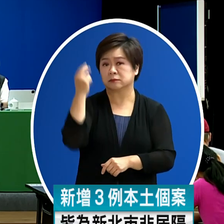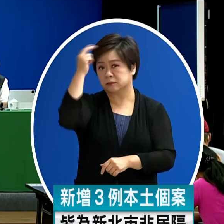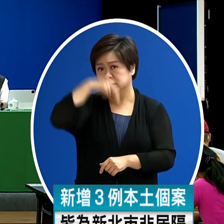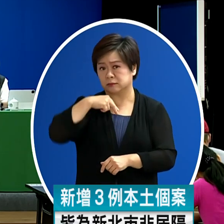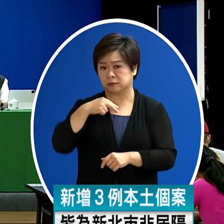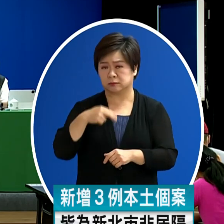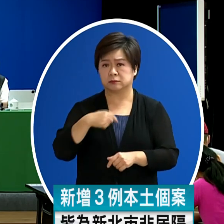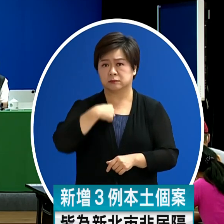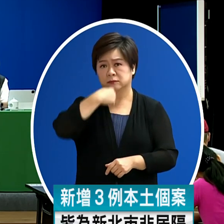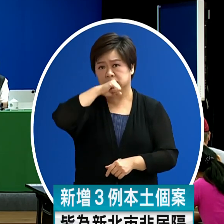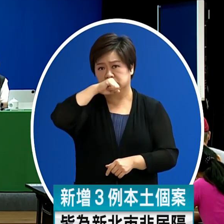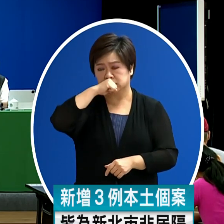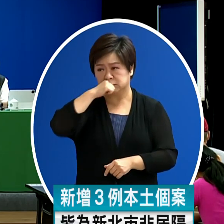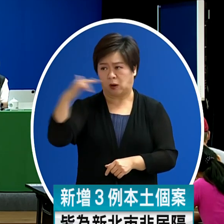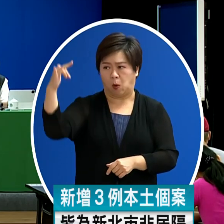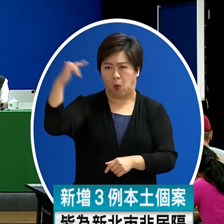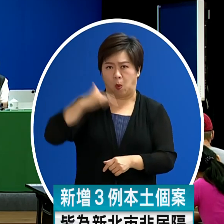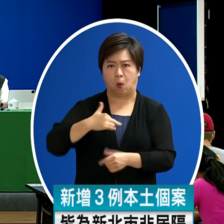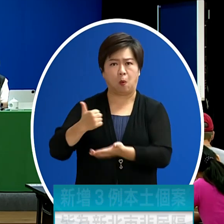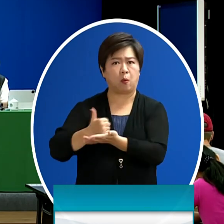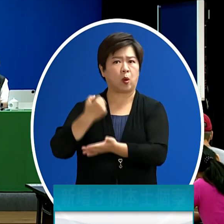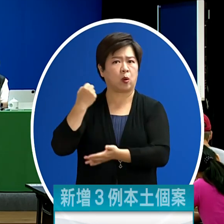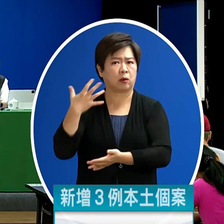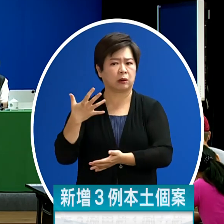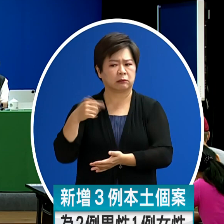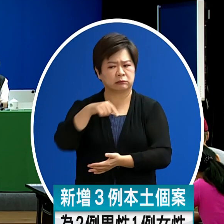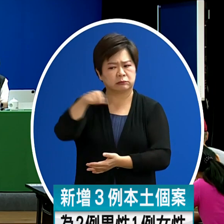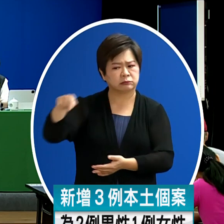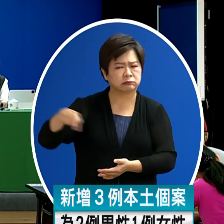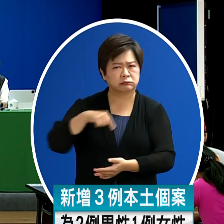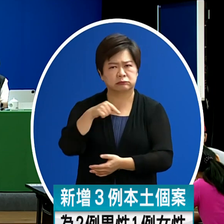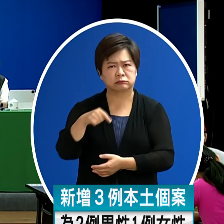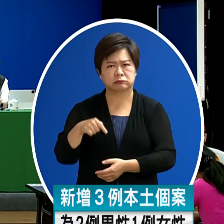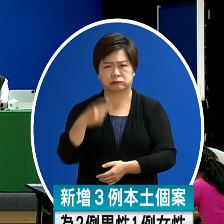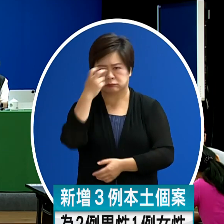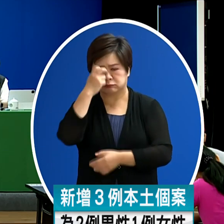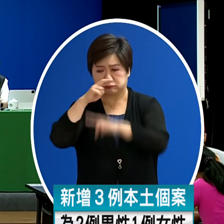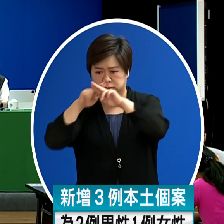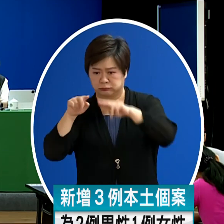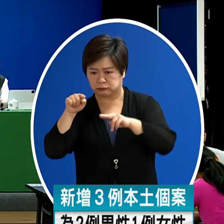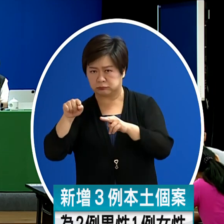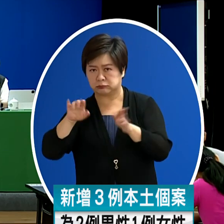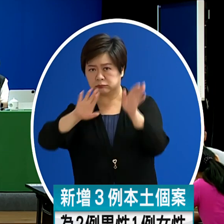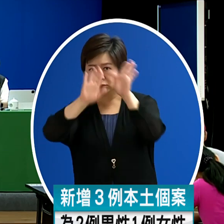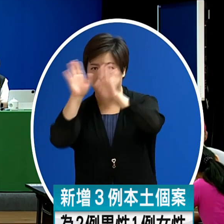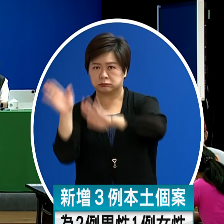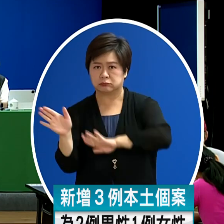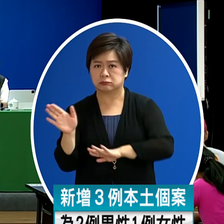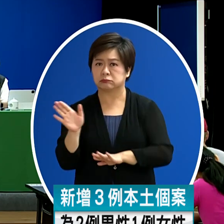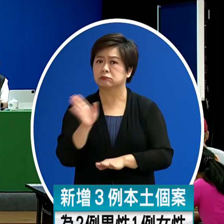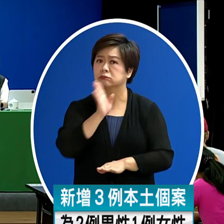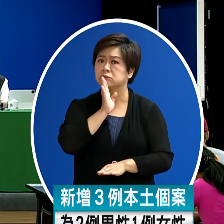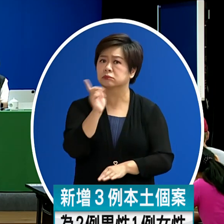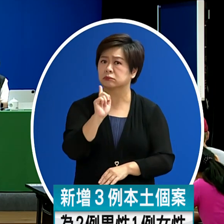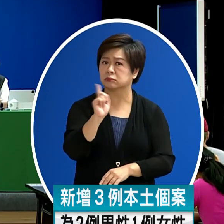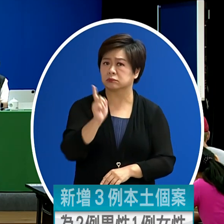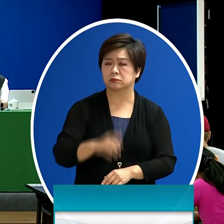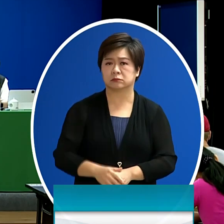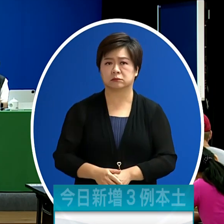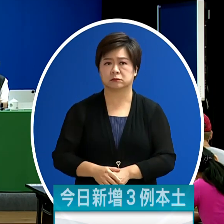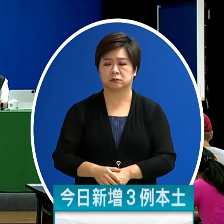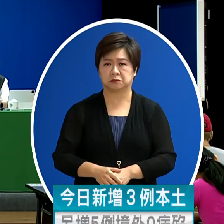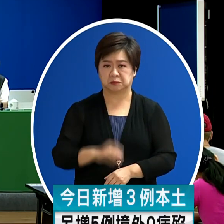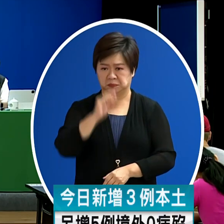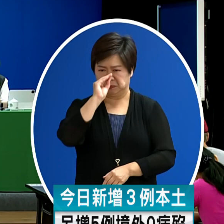批莫德纳疫苗进来，那针对这批莫德纳的检验封签，目前情况会是怎么样呢？会不会